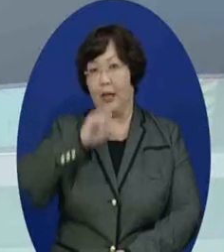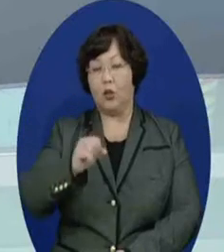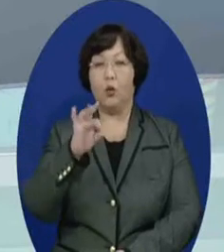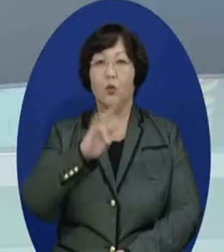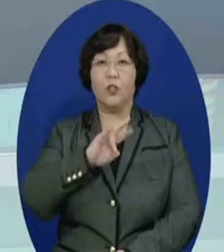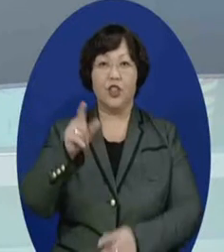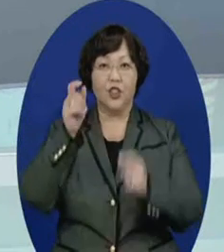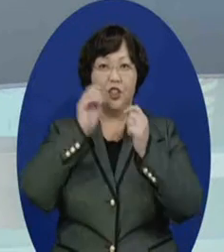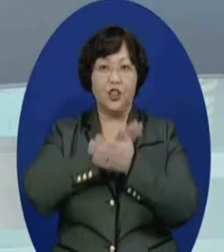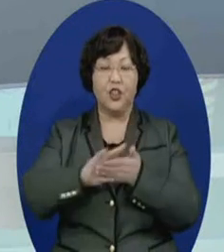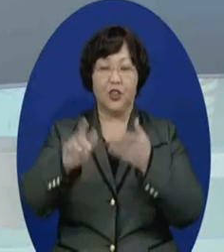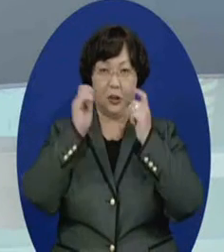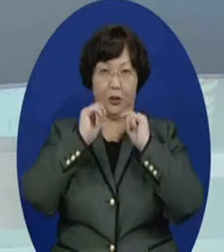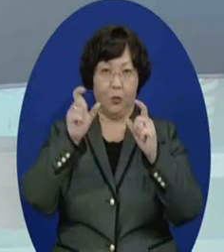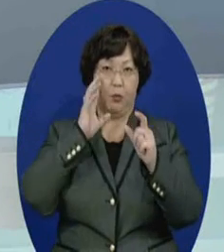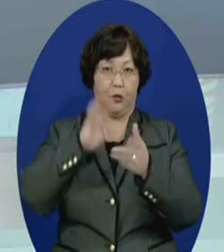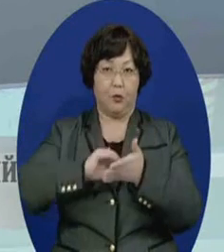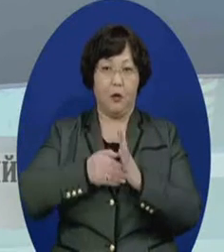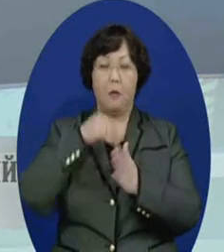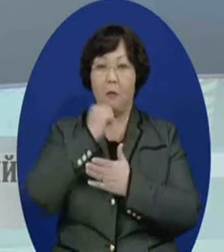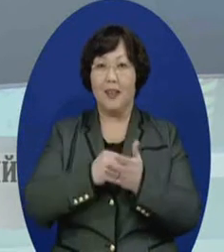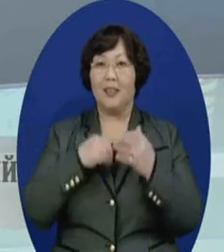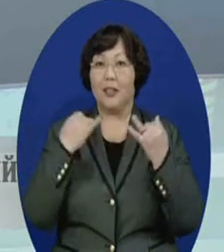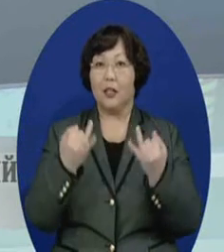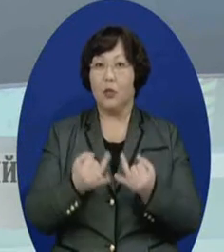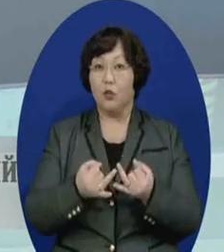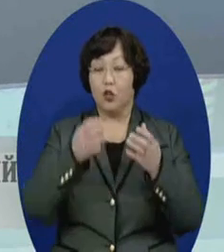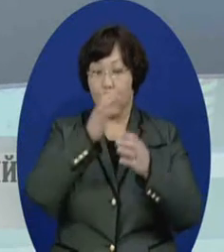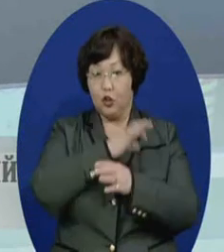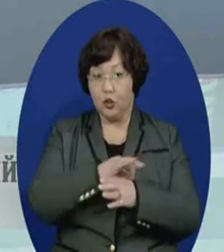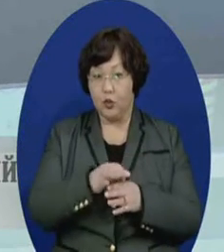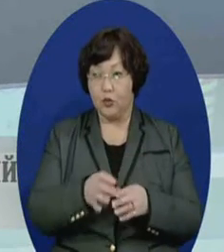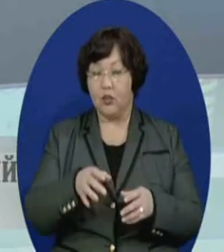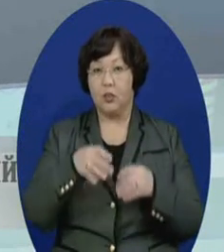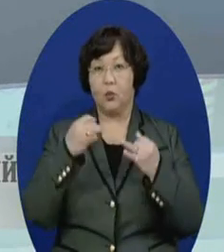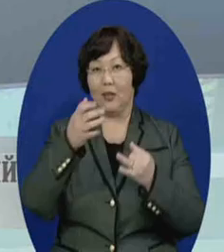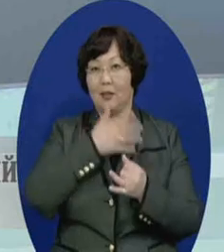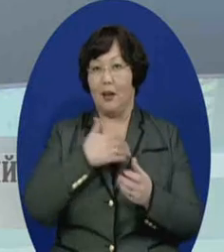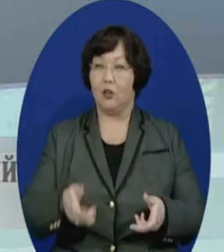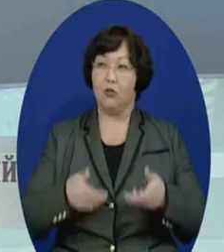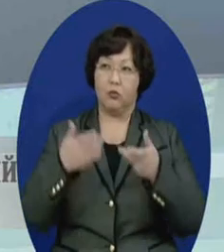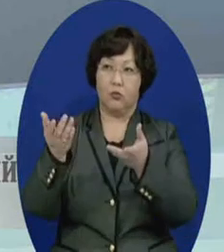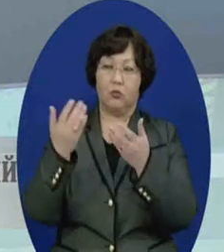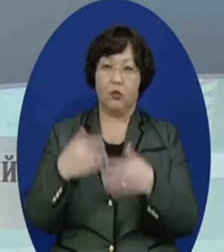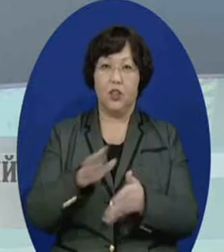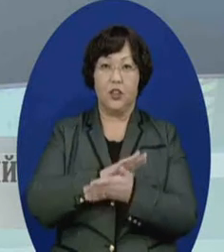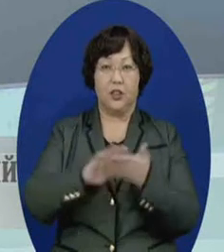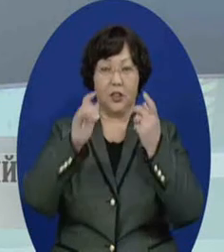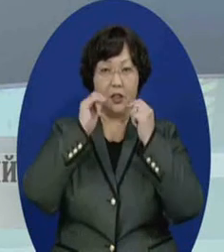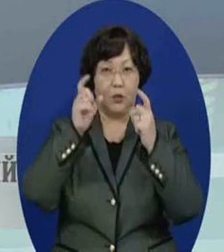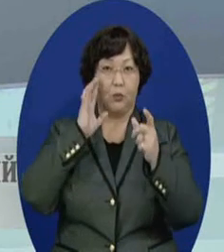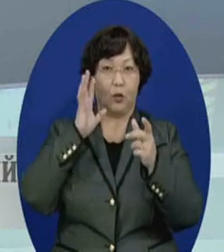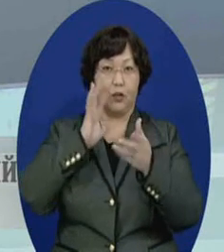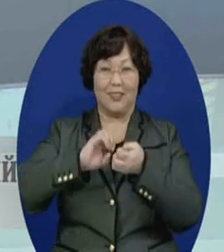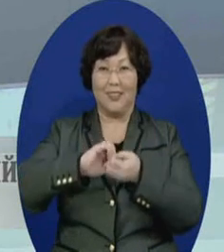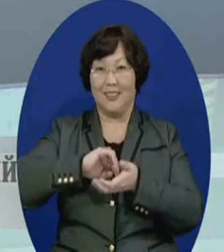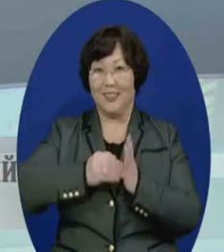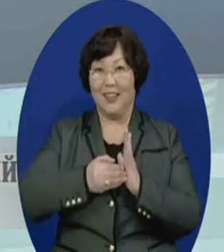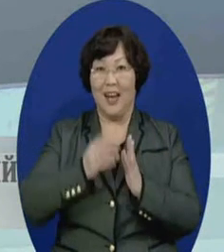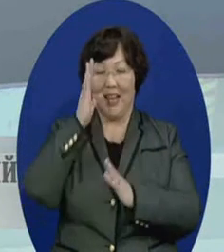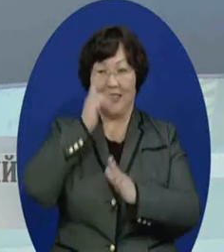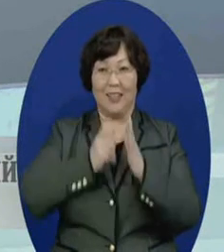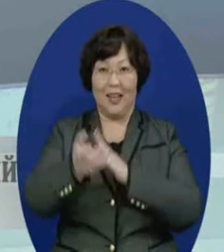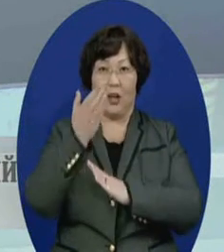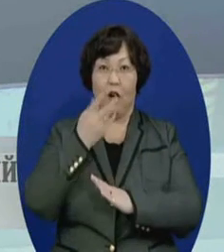Пис айд оюу эрдэнэ шинсэргэлтийн бодлого батлах тухай улсын их хурлын тогтоолын төслийг улсын их хурлын дарга зандан шатрат өнөөдөр өргөн барьлаа. Шинсэргэлтийн бодлого хэрэгжснээр алсын